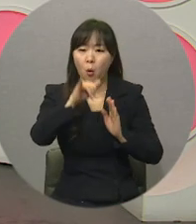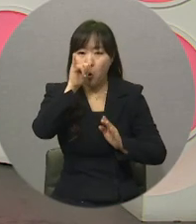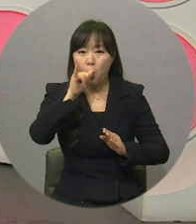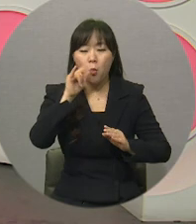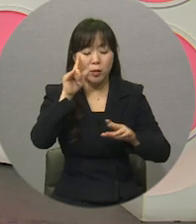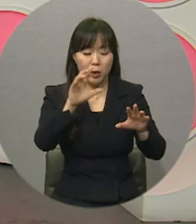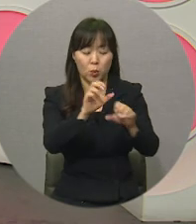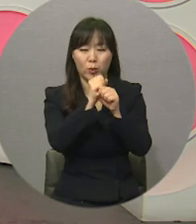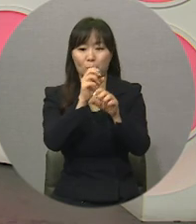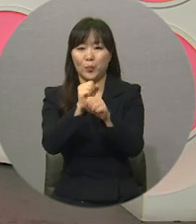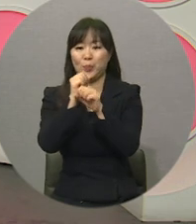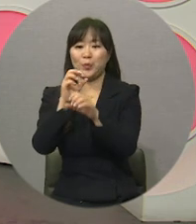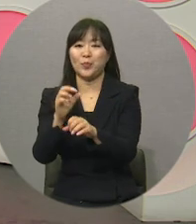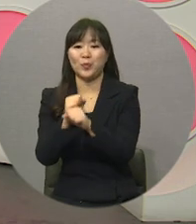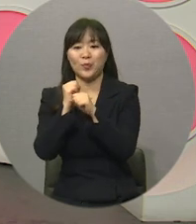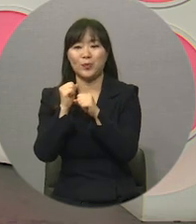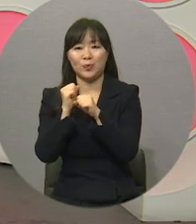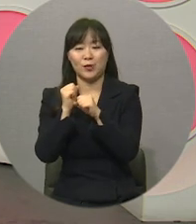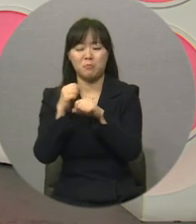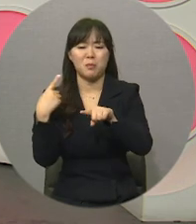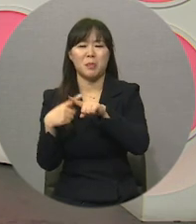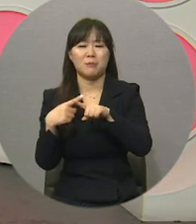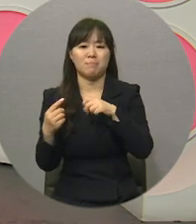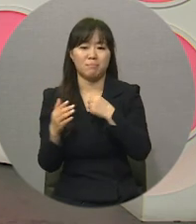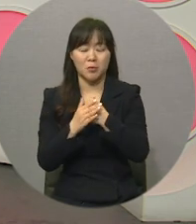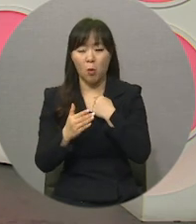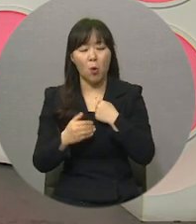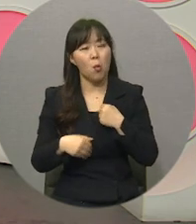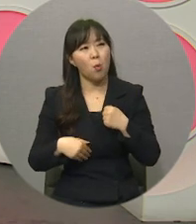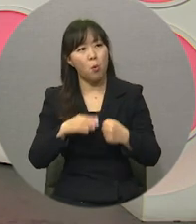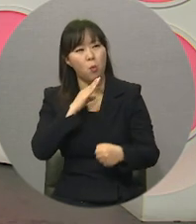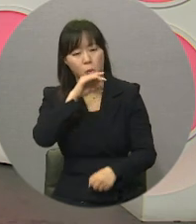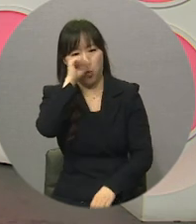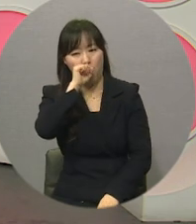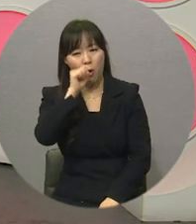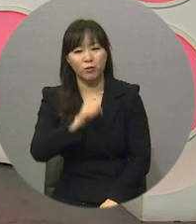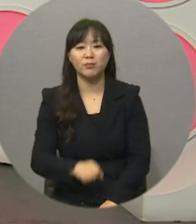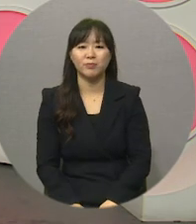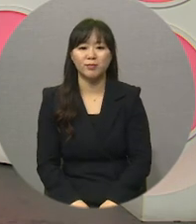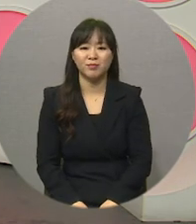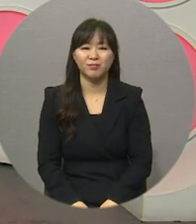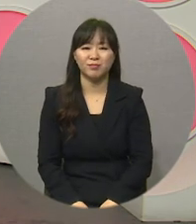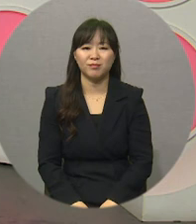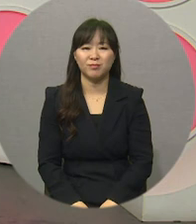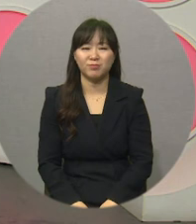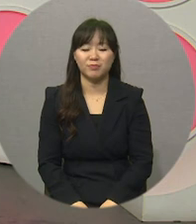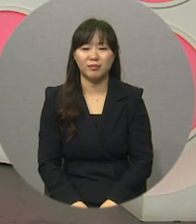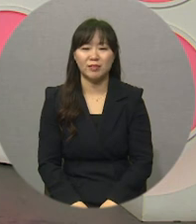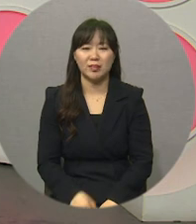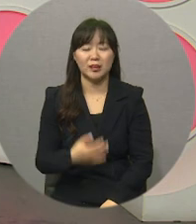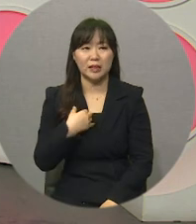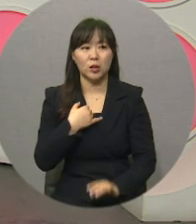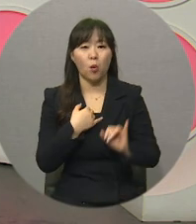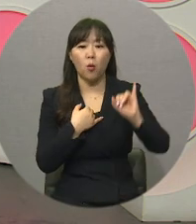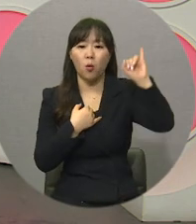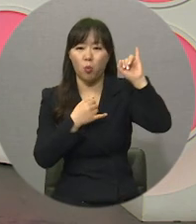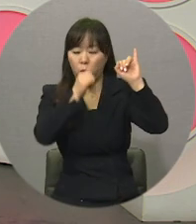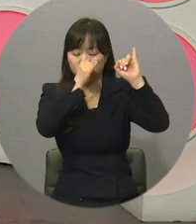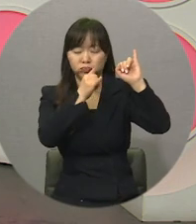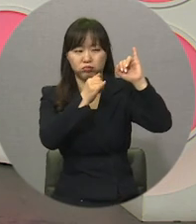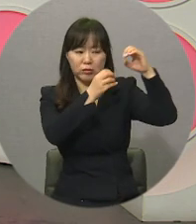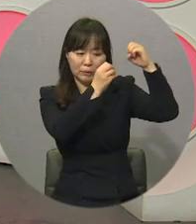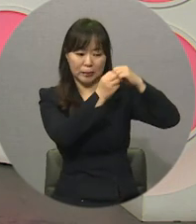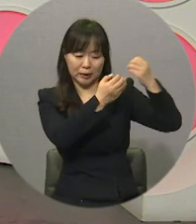있어요. 요점 오, 정리니까. 그러니까, 네. 그거 그냥 거저 먹는 것 같아서 아주 그러네요. 좋았어요. 네. 저는 위에 언니가 있거든요.